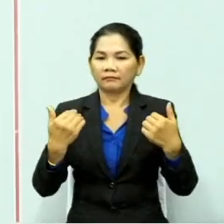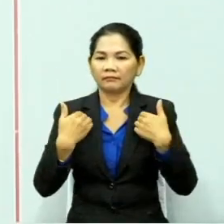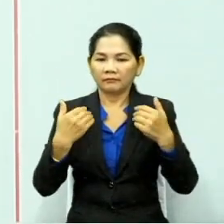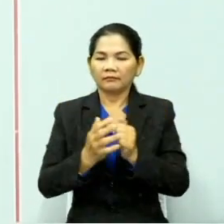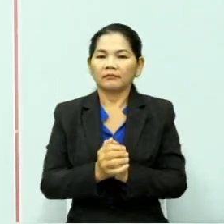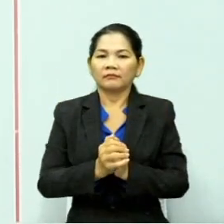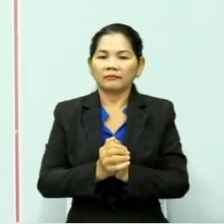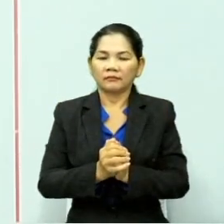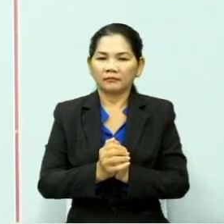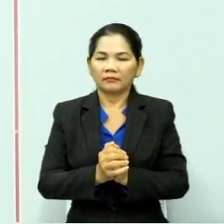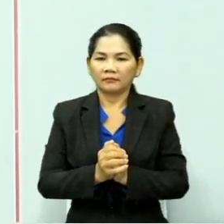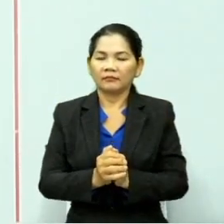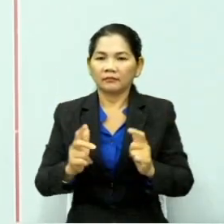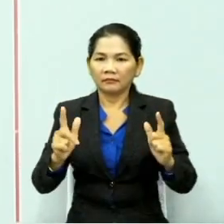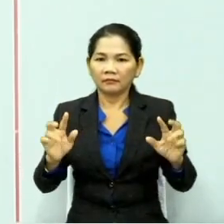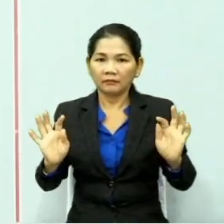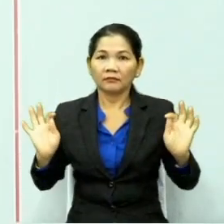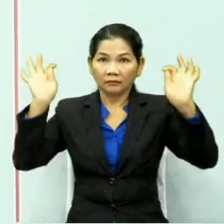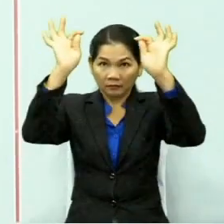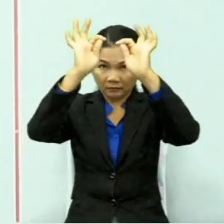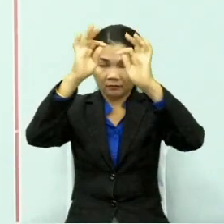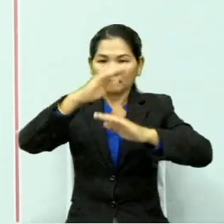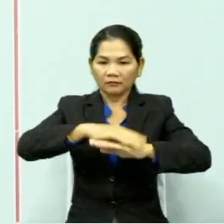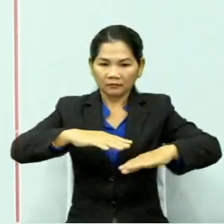bè vị hiếu sáng